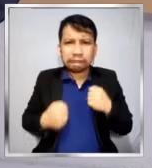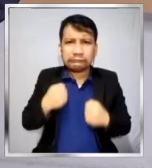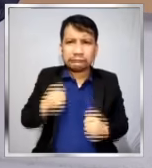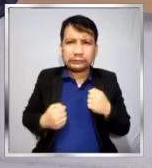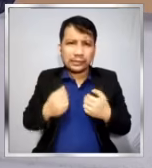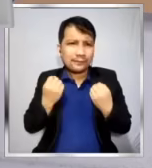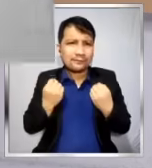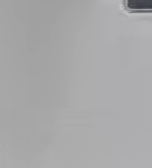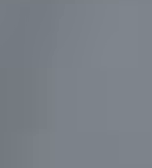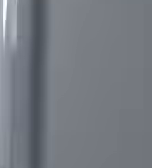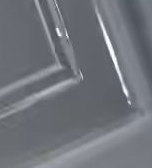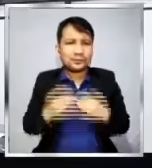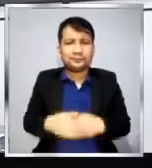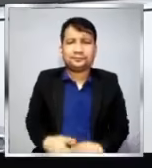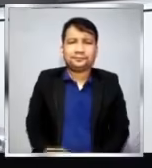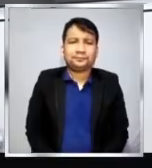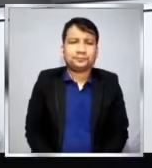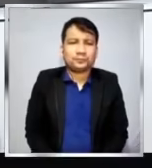Bermudez.